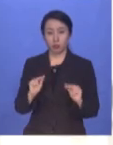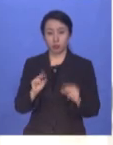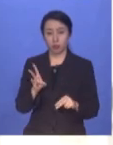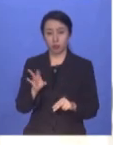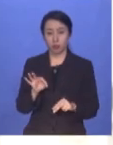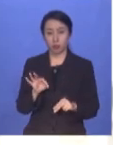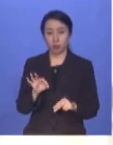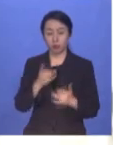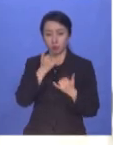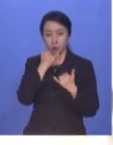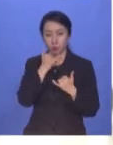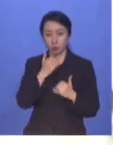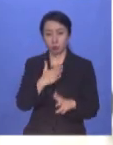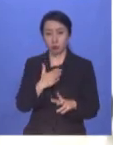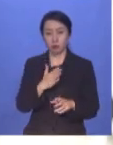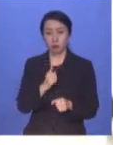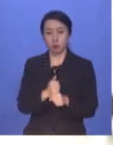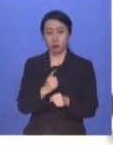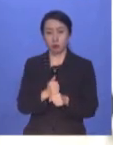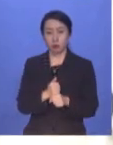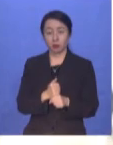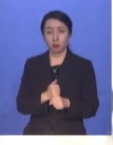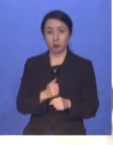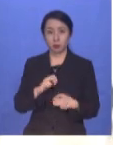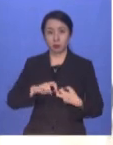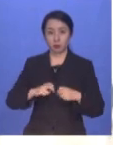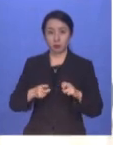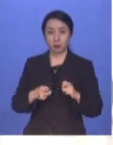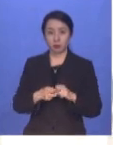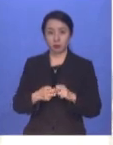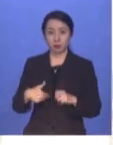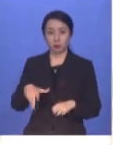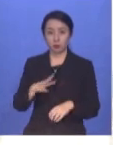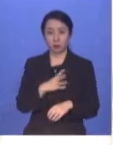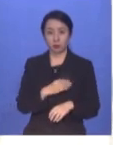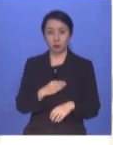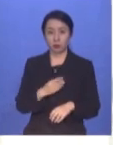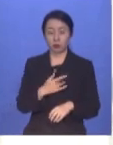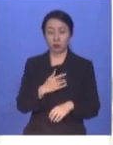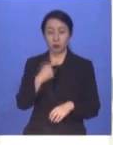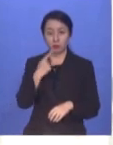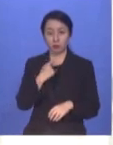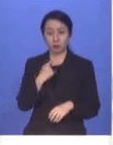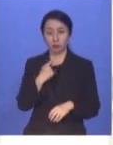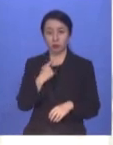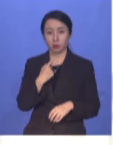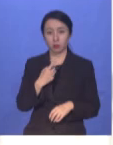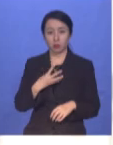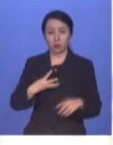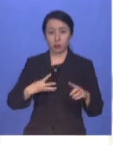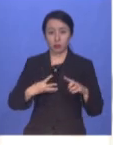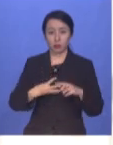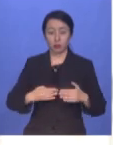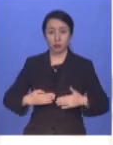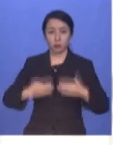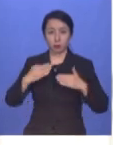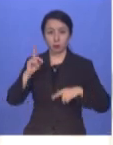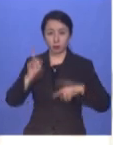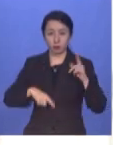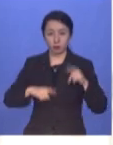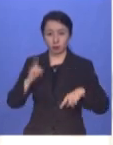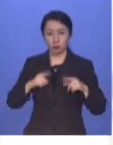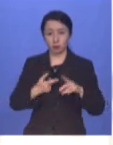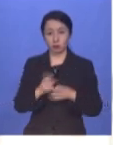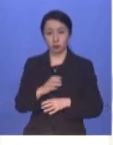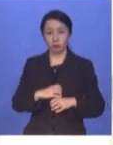біз мүдделі емес, біз осы дым істелінбеген нәрсе, шыны керек, айтқан кезде, төрт стенесі бар үйге ғана кіріп, сол жерде мәз